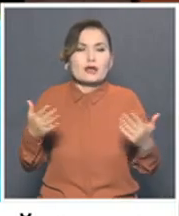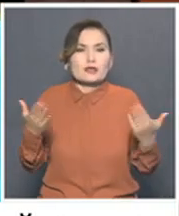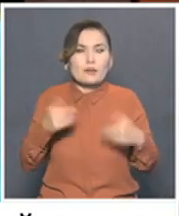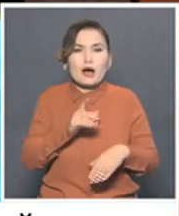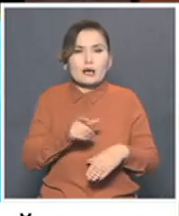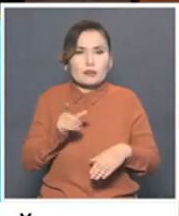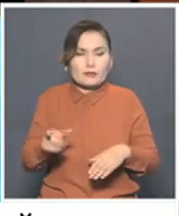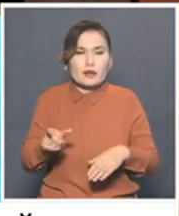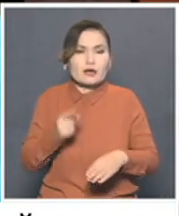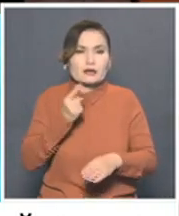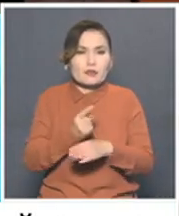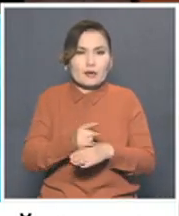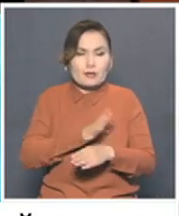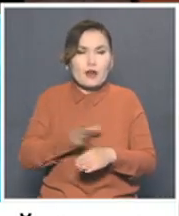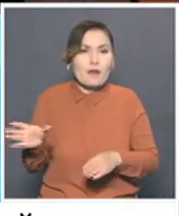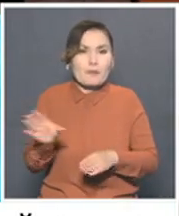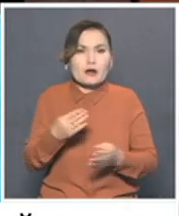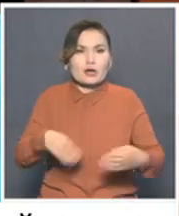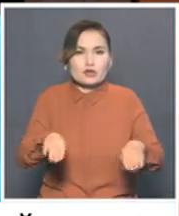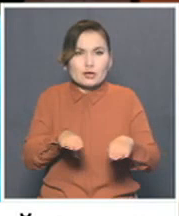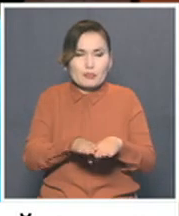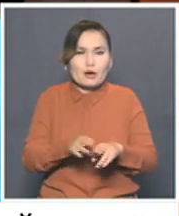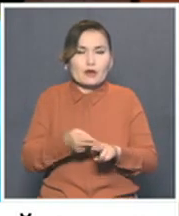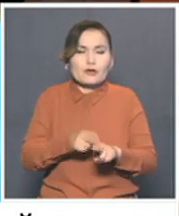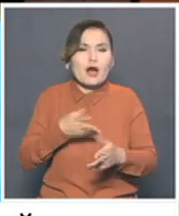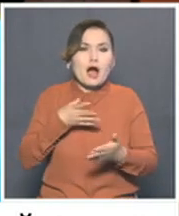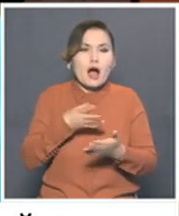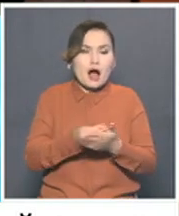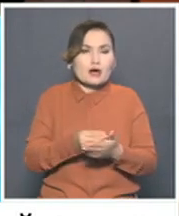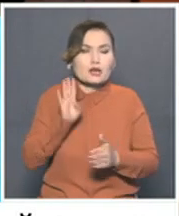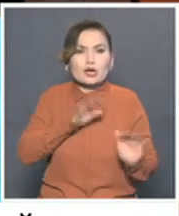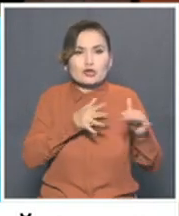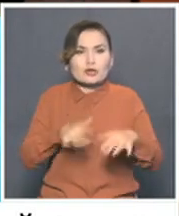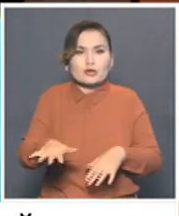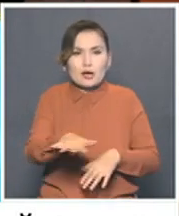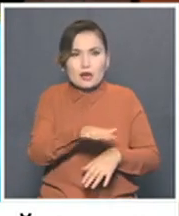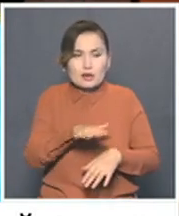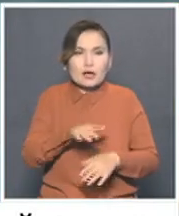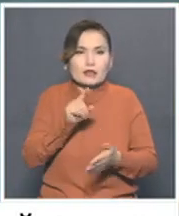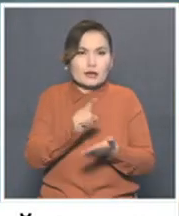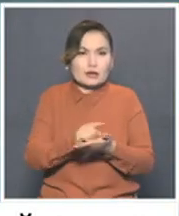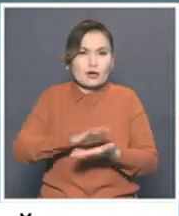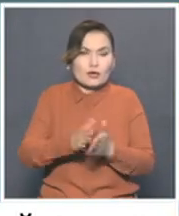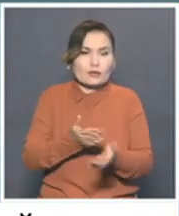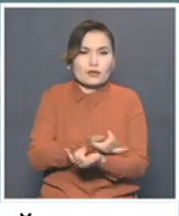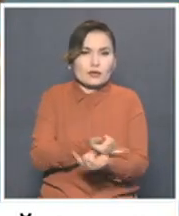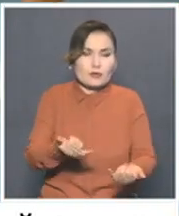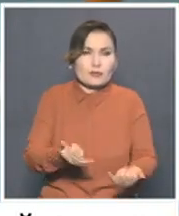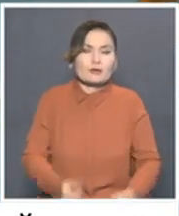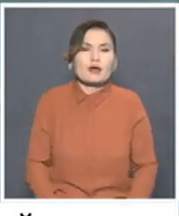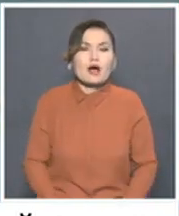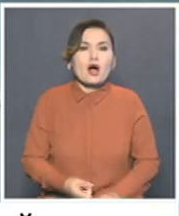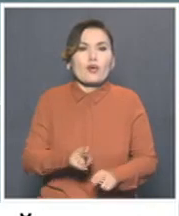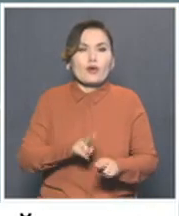міндеттеме алғаннан кейін ақылы жағажайлар барлық жағдайды жасау керек. Жағалау жеке